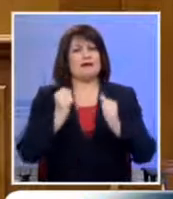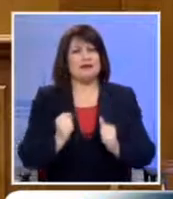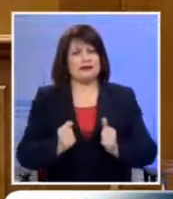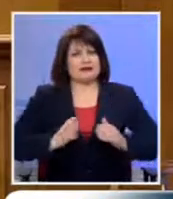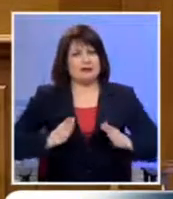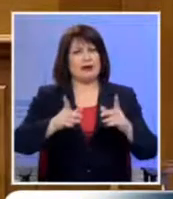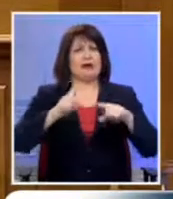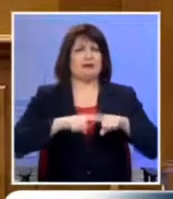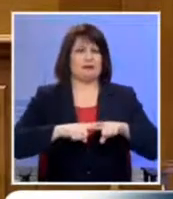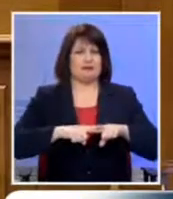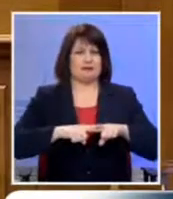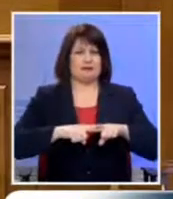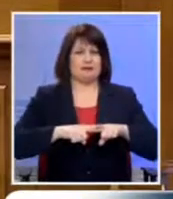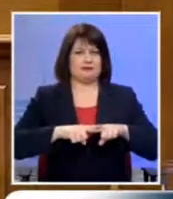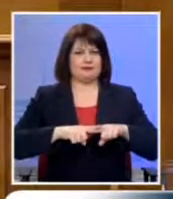της χώρας.